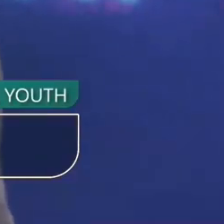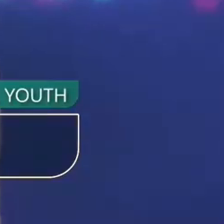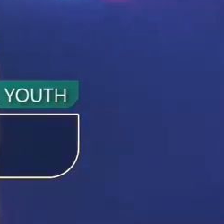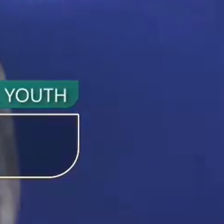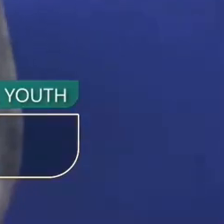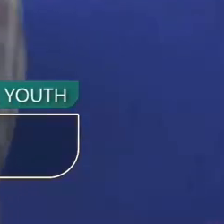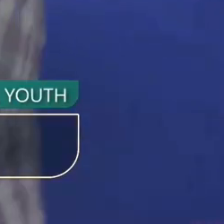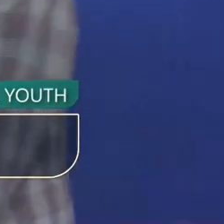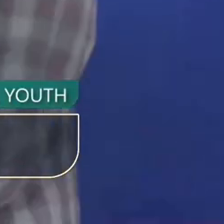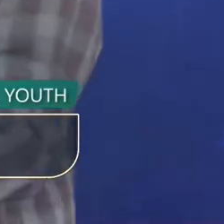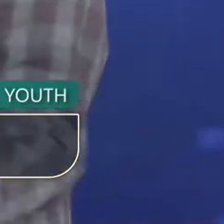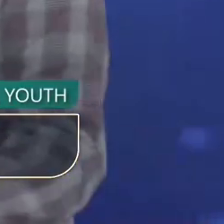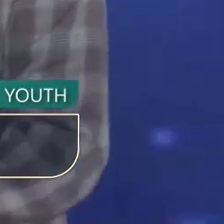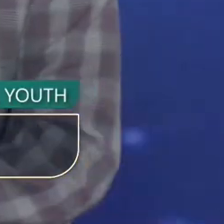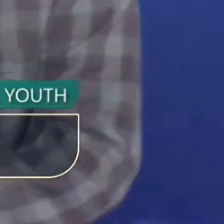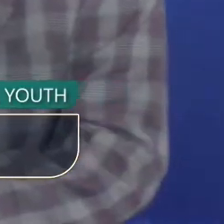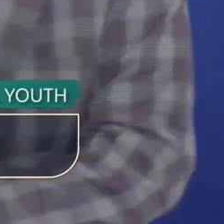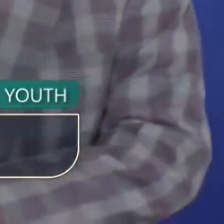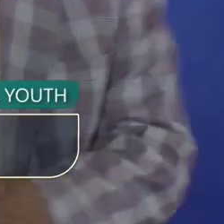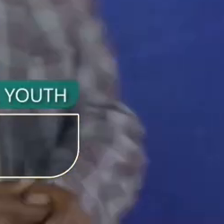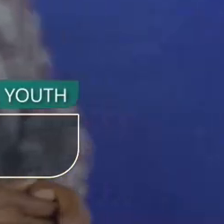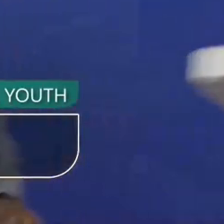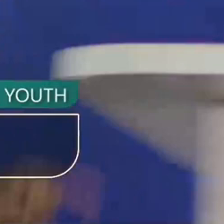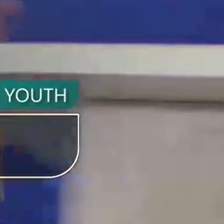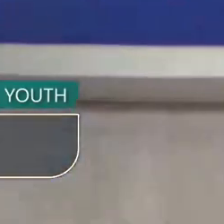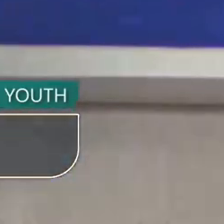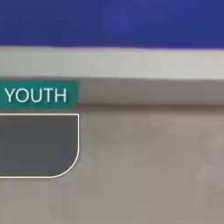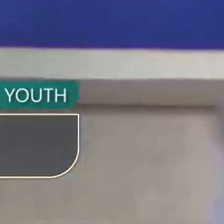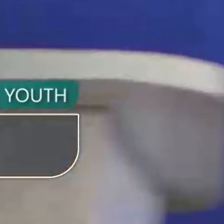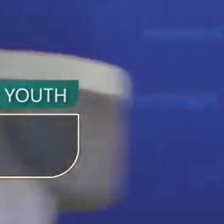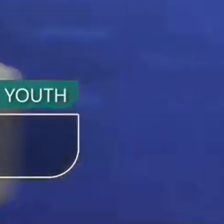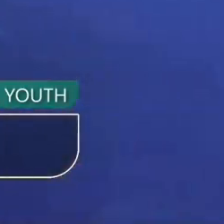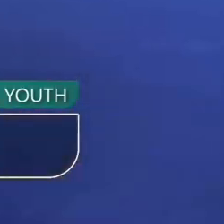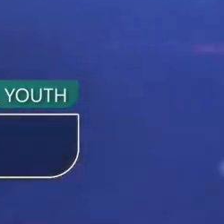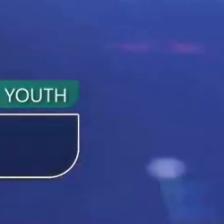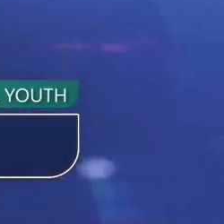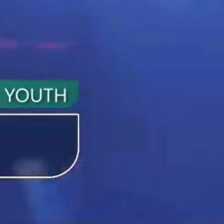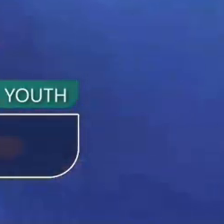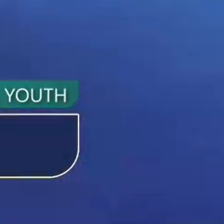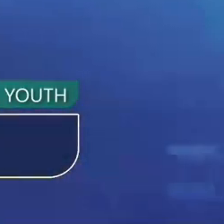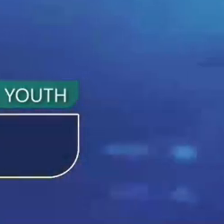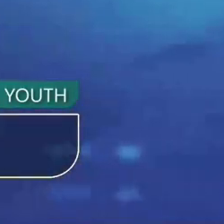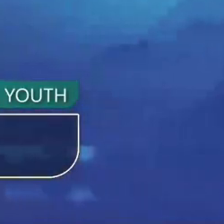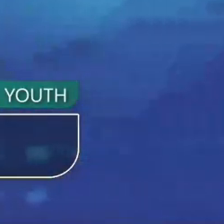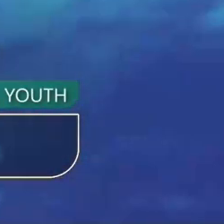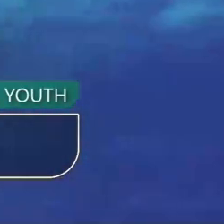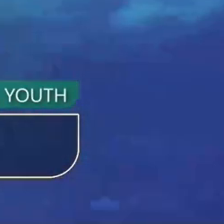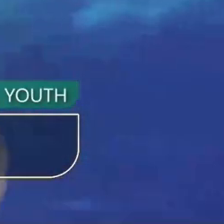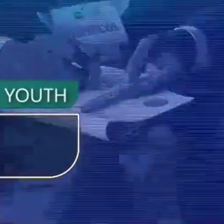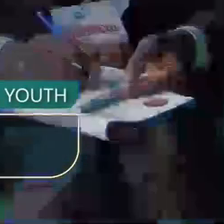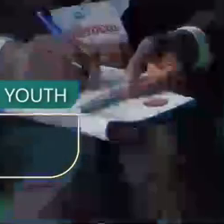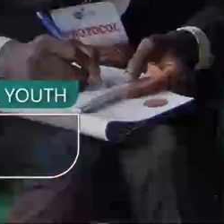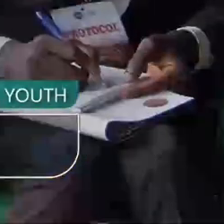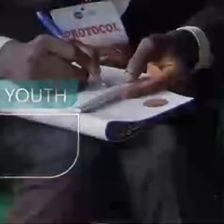pensée réussir et non nulle part où ils vont ils sont là et ils sont là la société ils sont là et ils sont toujours là